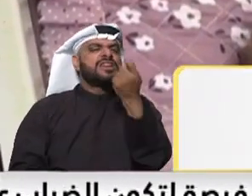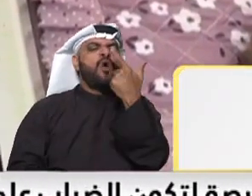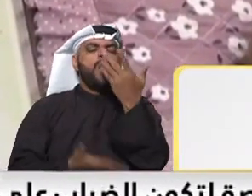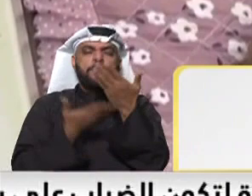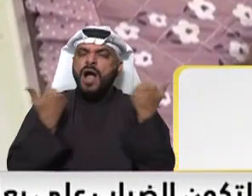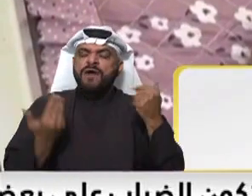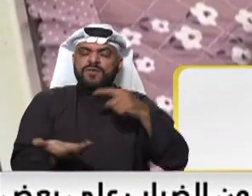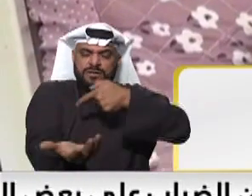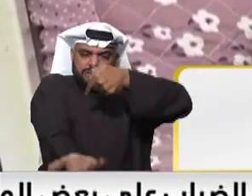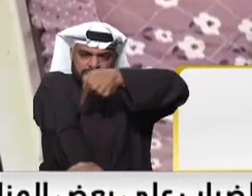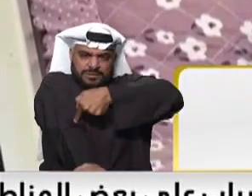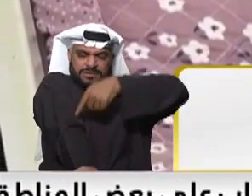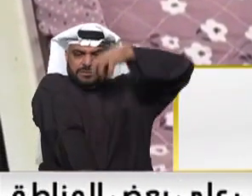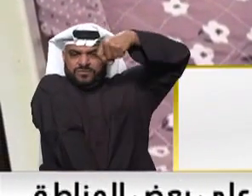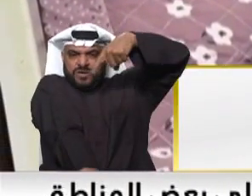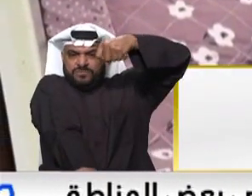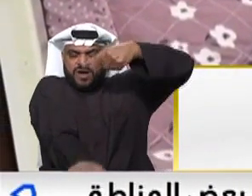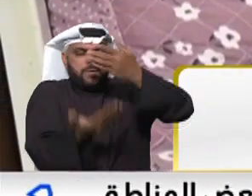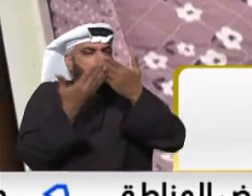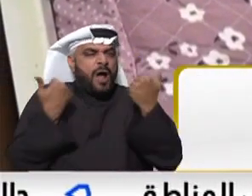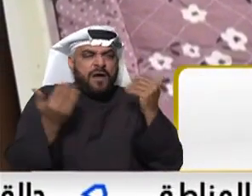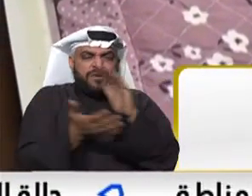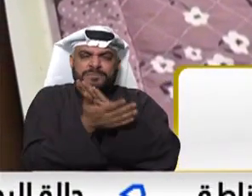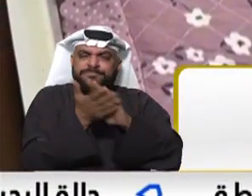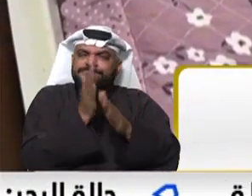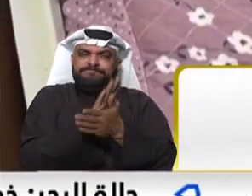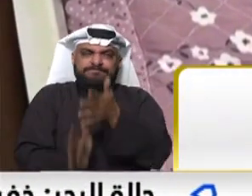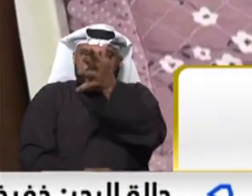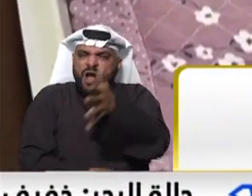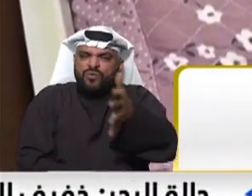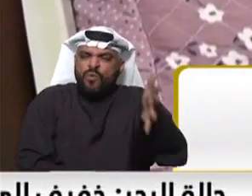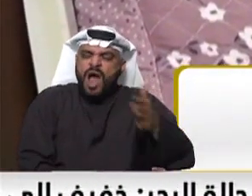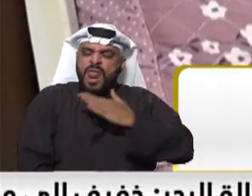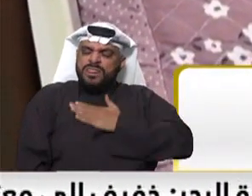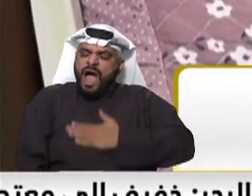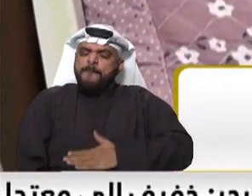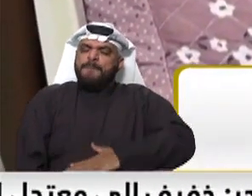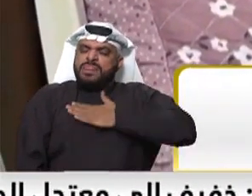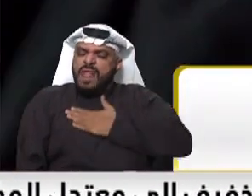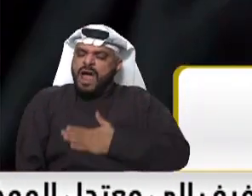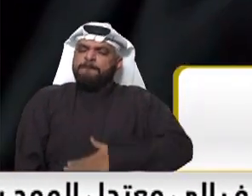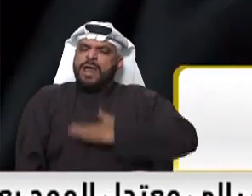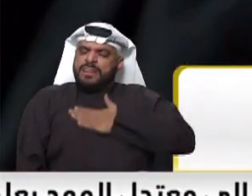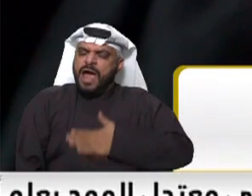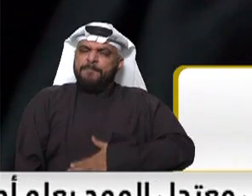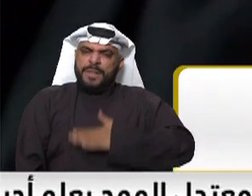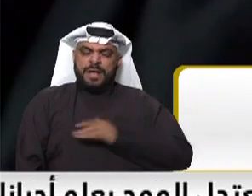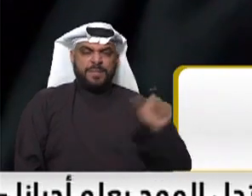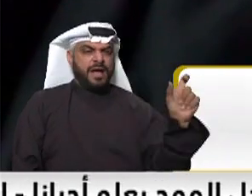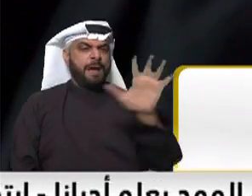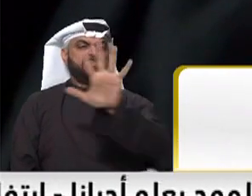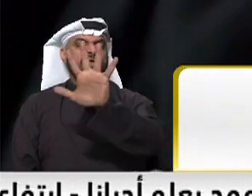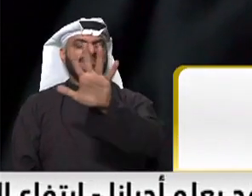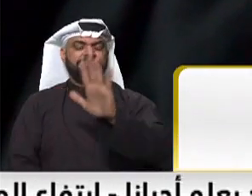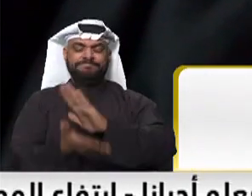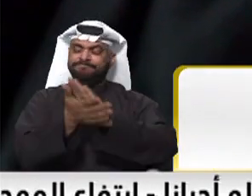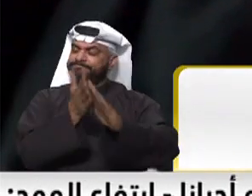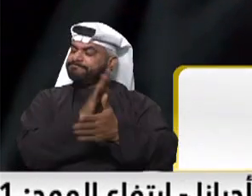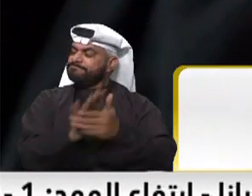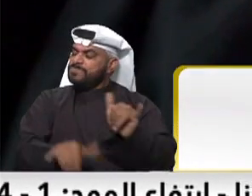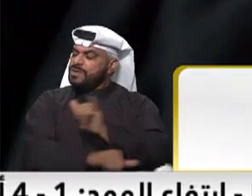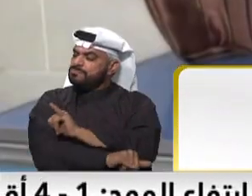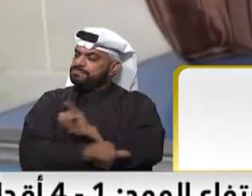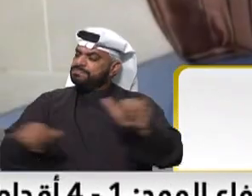البصر هذه الاجساد الصغيره تحملت على مدى خمسه اشهر من العدوان المتواصل ما لا تتحمله